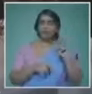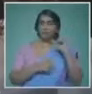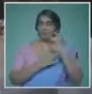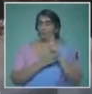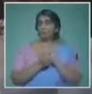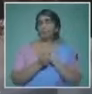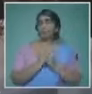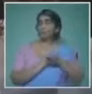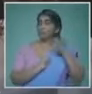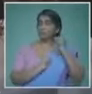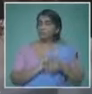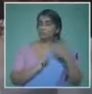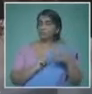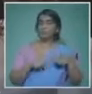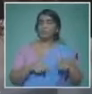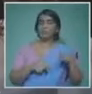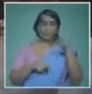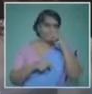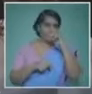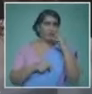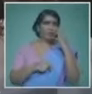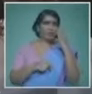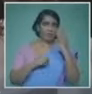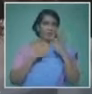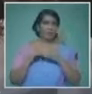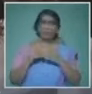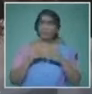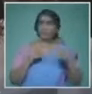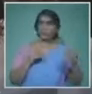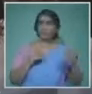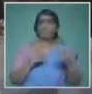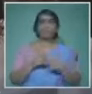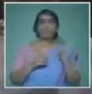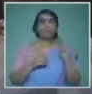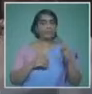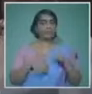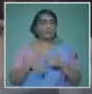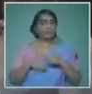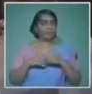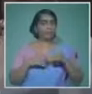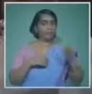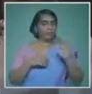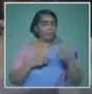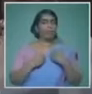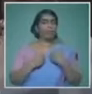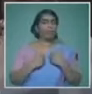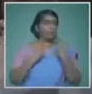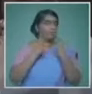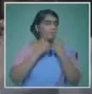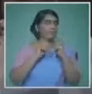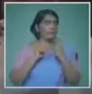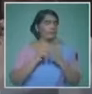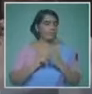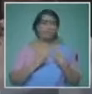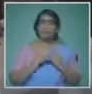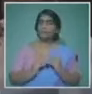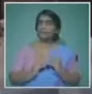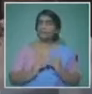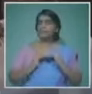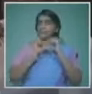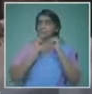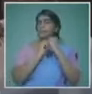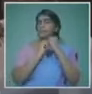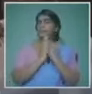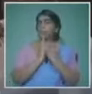සංශෝධනය සම්මත වෙලා දැන් මාස 3කට ආසන්න කාලයක් ගත වෙනවා. මේ කාල සීමා තුළදී අපි විවිධ සංවර්ධනාත්මක